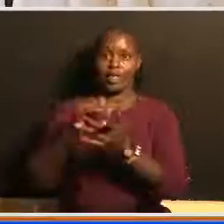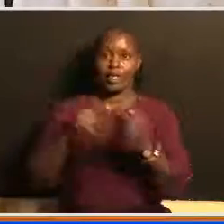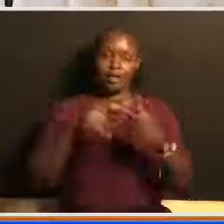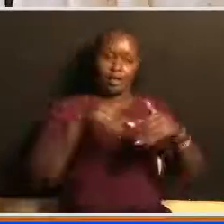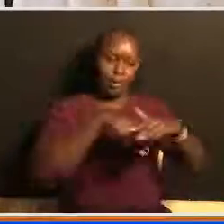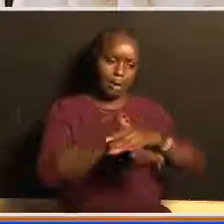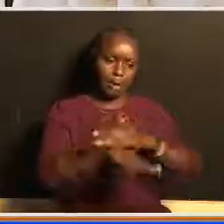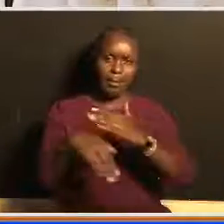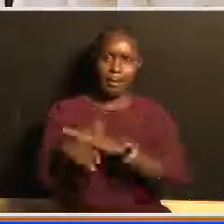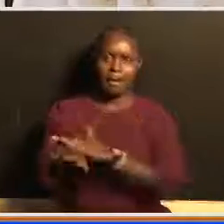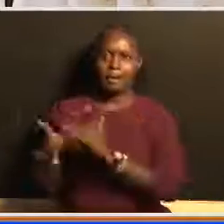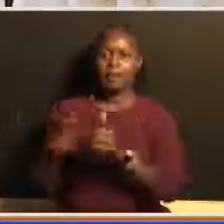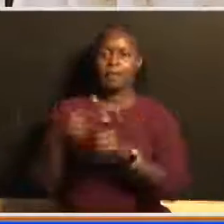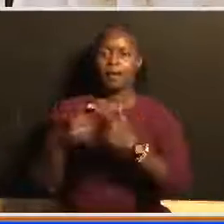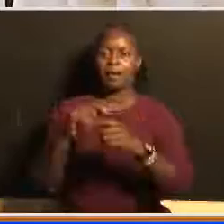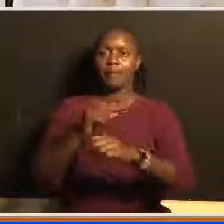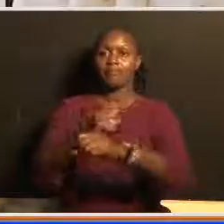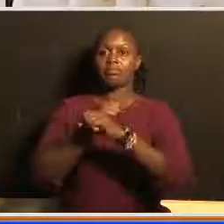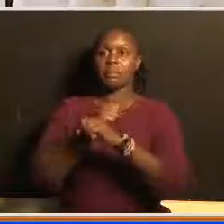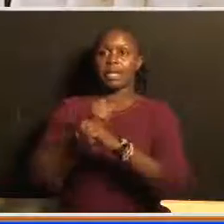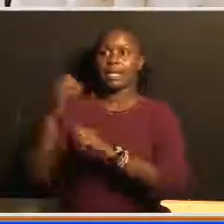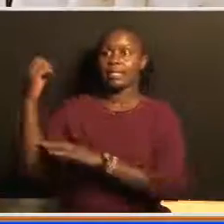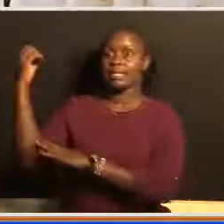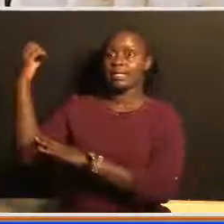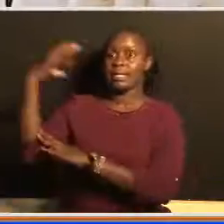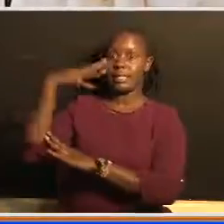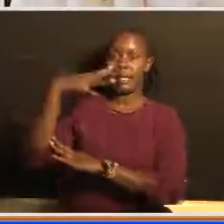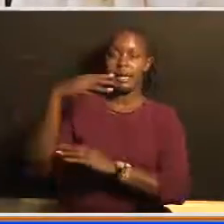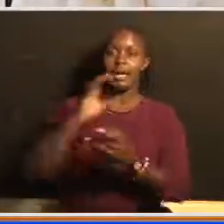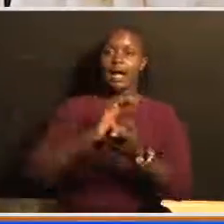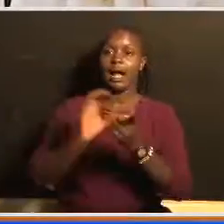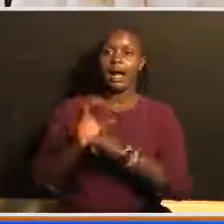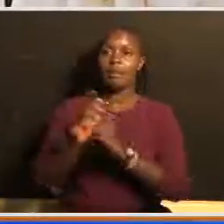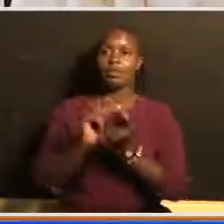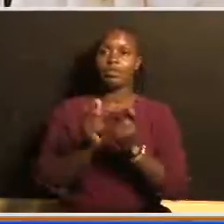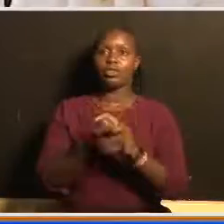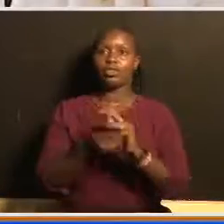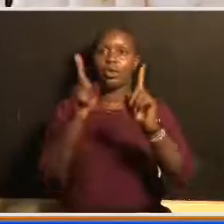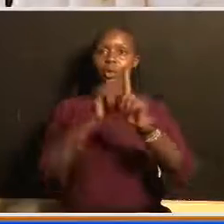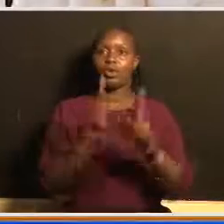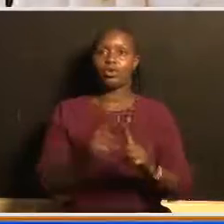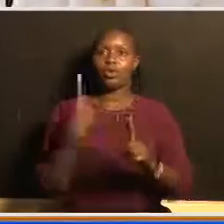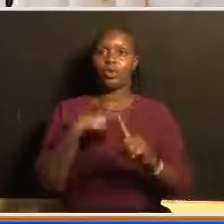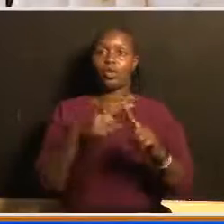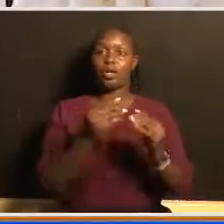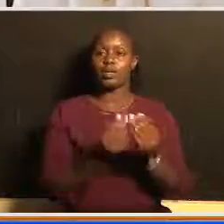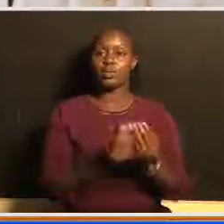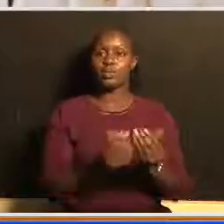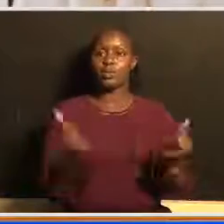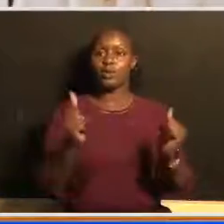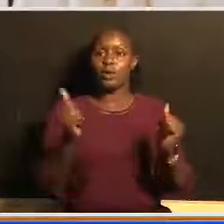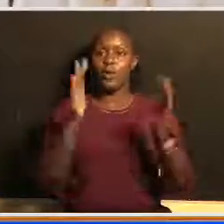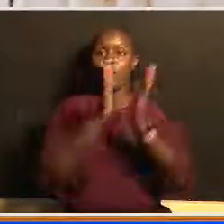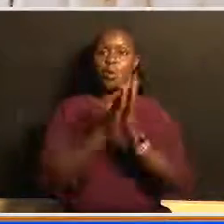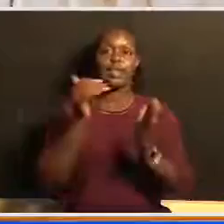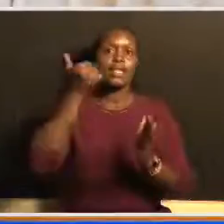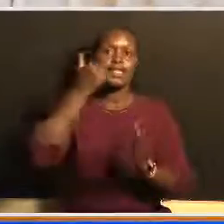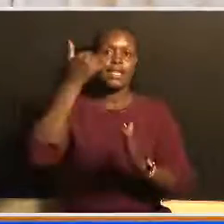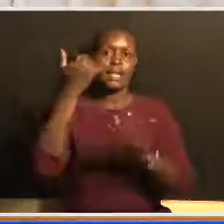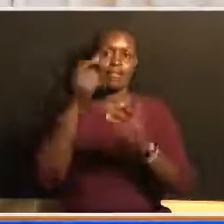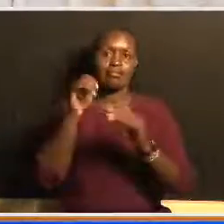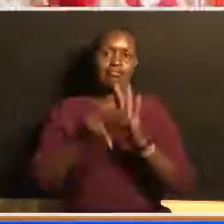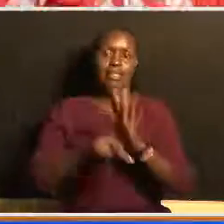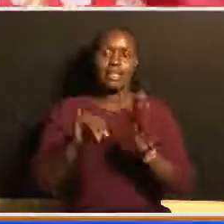miti ili tuzuie climate change, pia tunakabiliana na magonjwa ambayo yanaweza